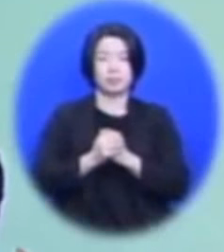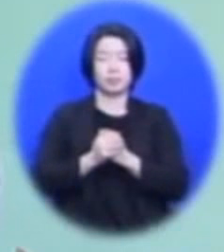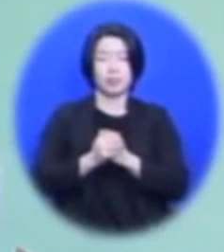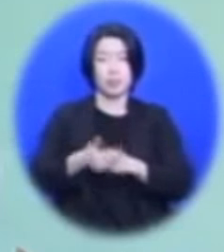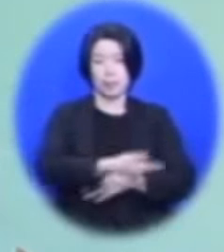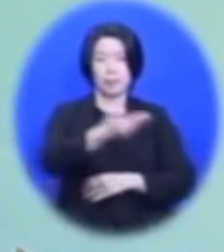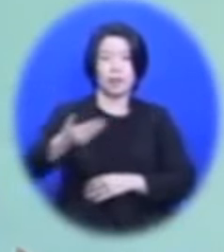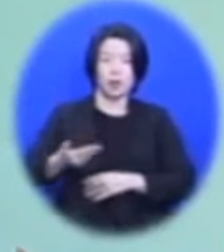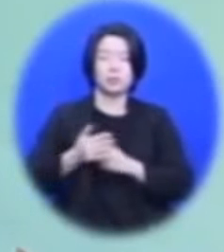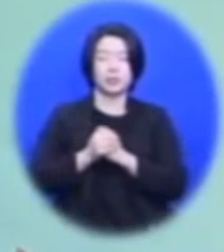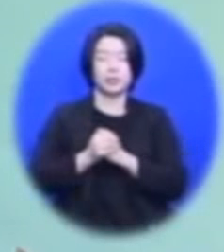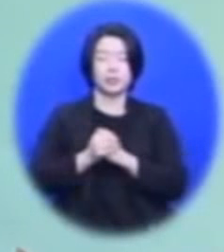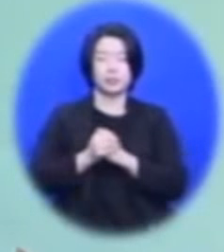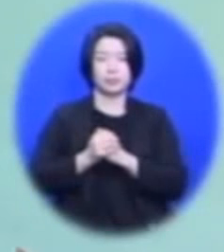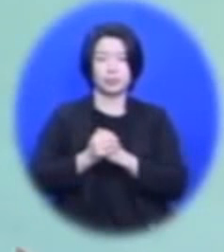여러분은